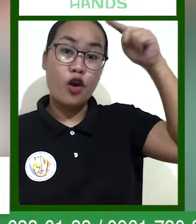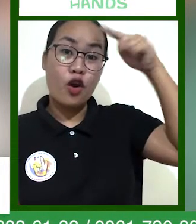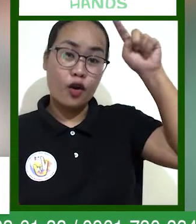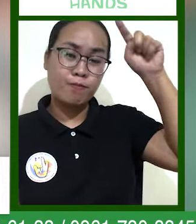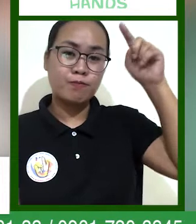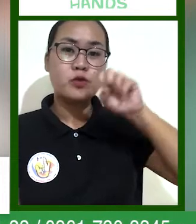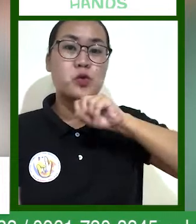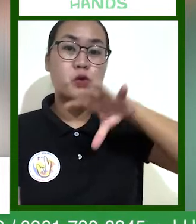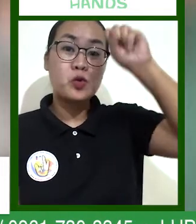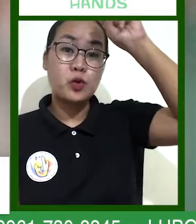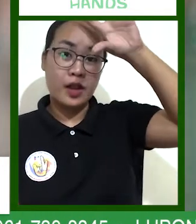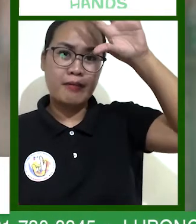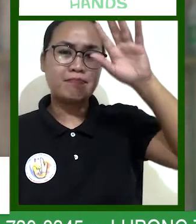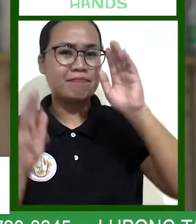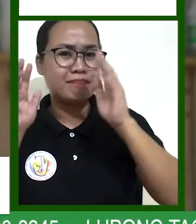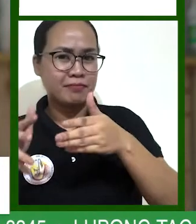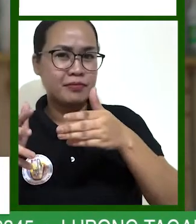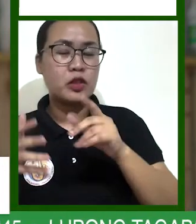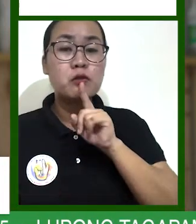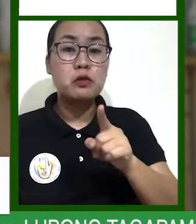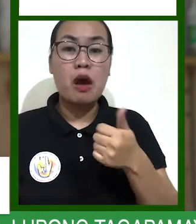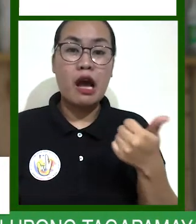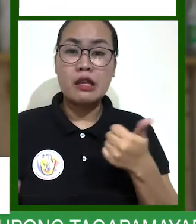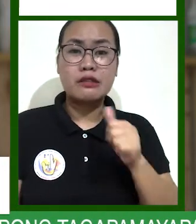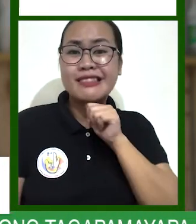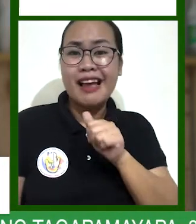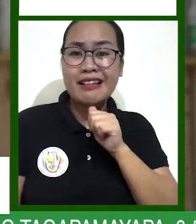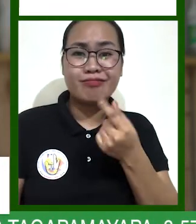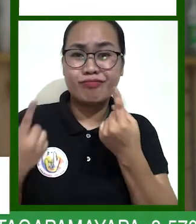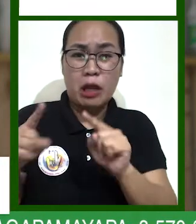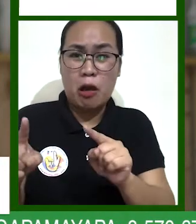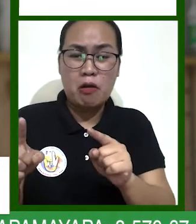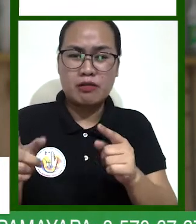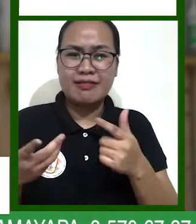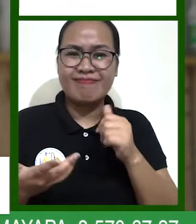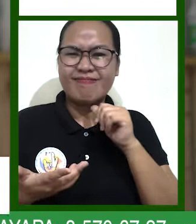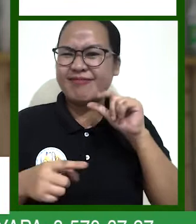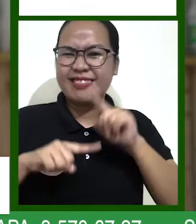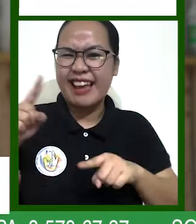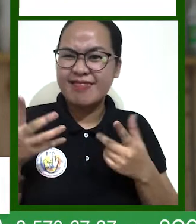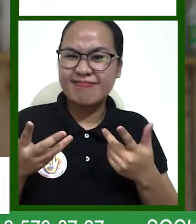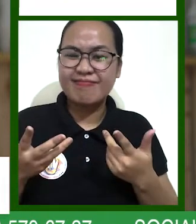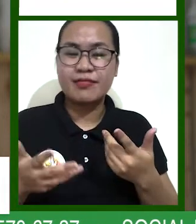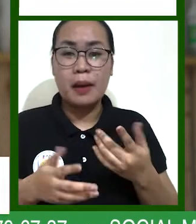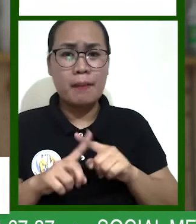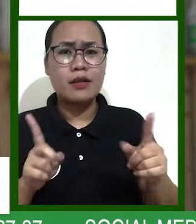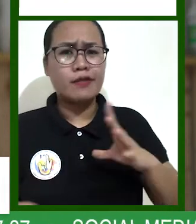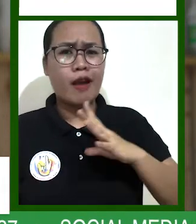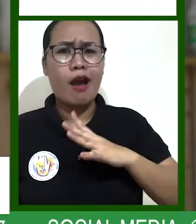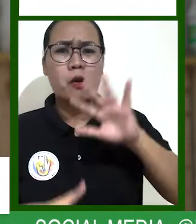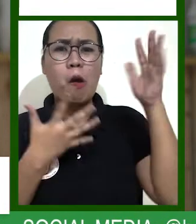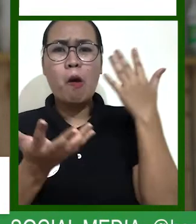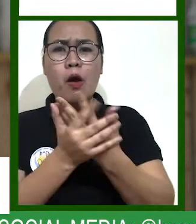no? At bagamat hindi lahat nakapunta, very well attended pa rin, no? Very happy po kami sa turnout ng mga pumunta na